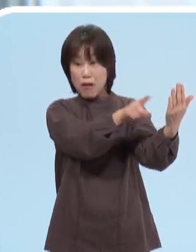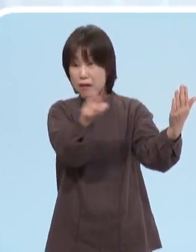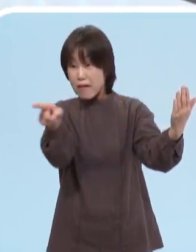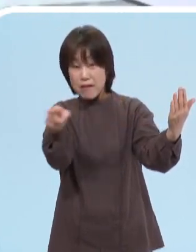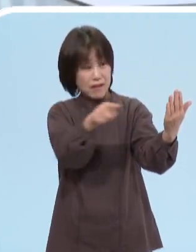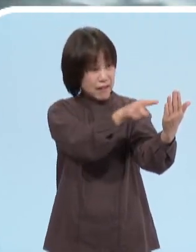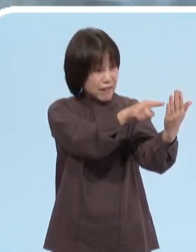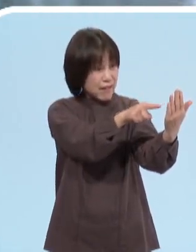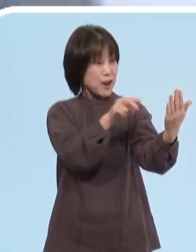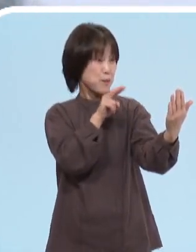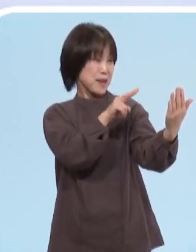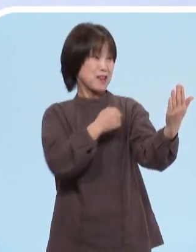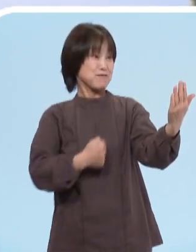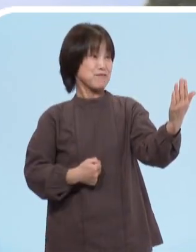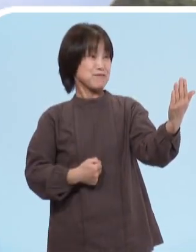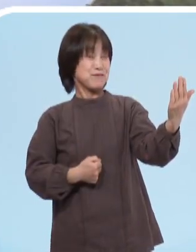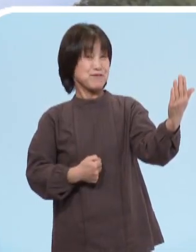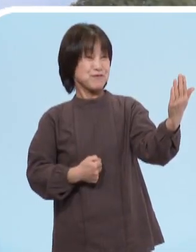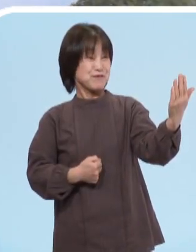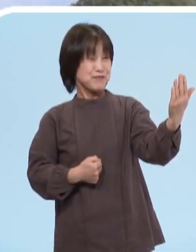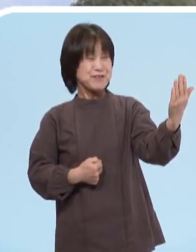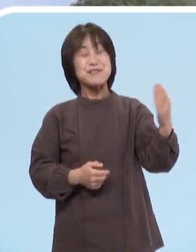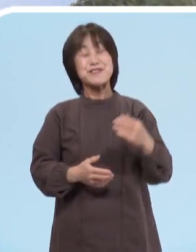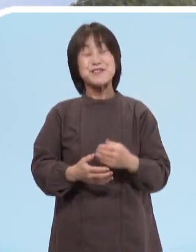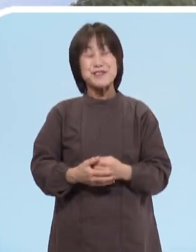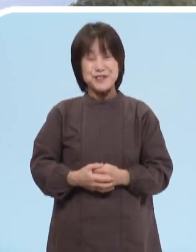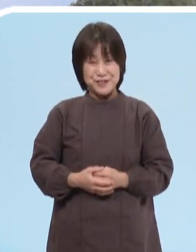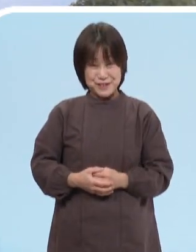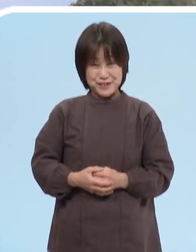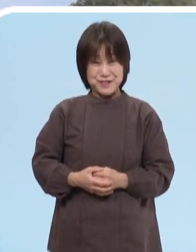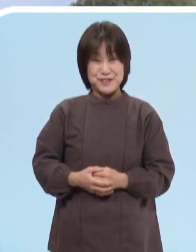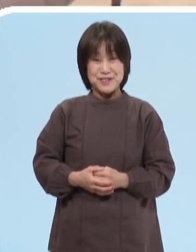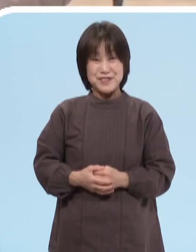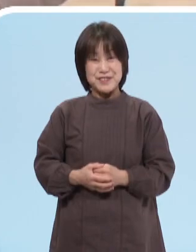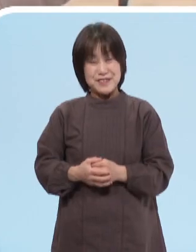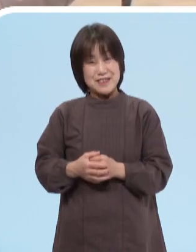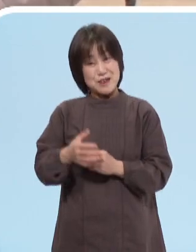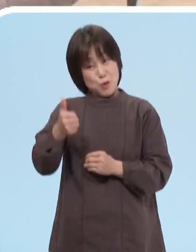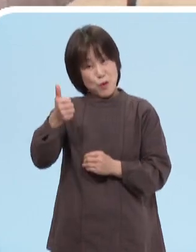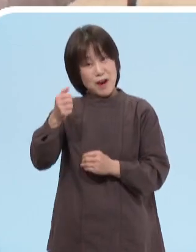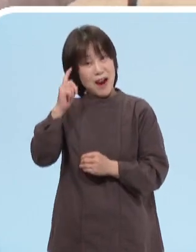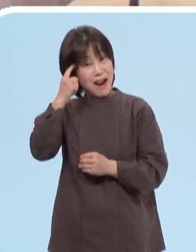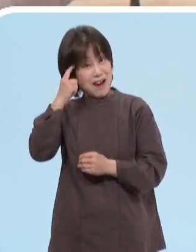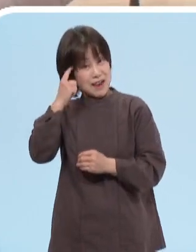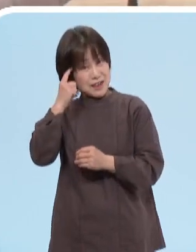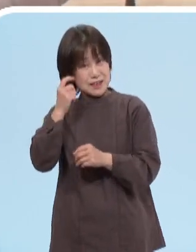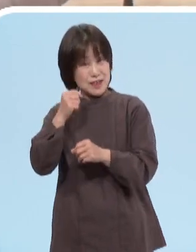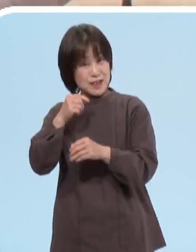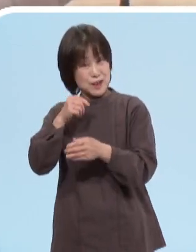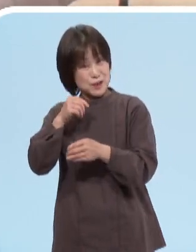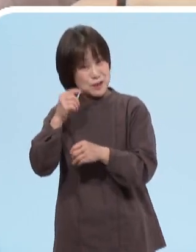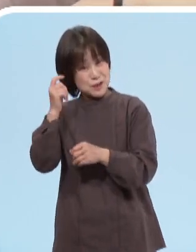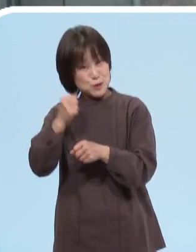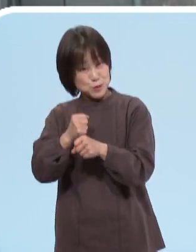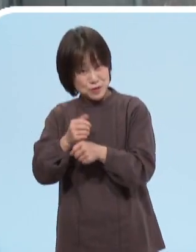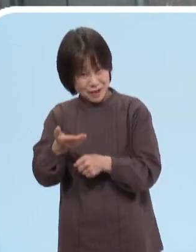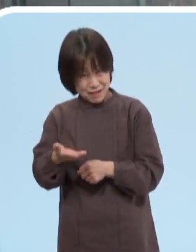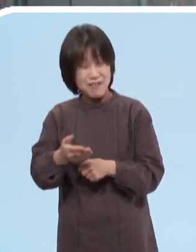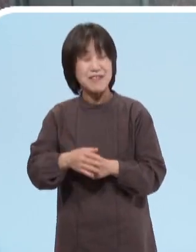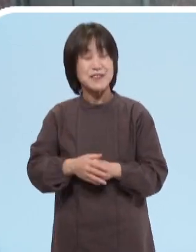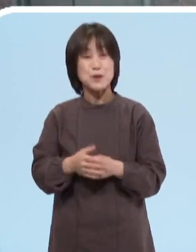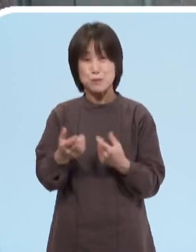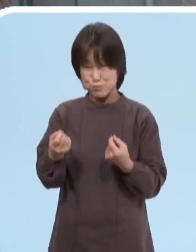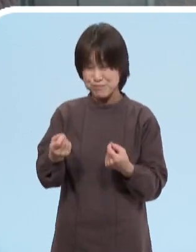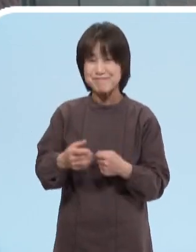姫路城が映ってる。丹下さん、それ計算して？ 計算、もちろん計算してはりますね。 い